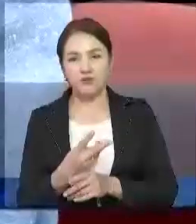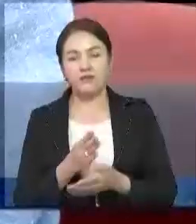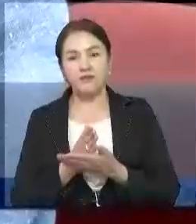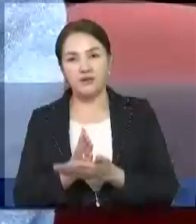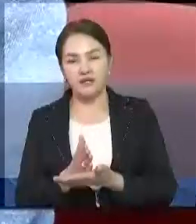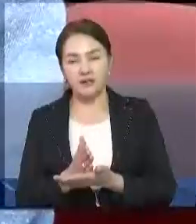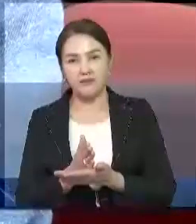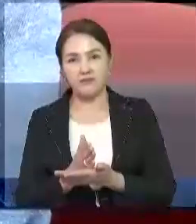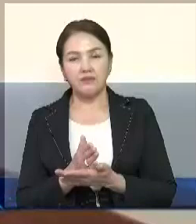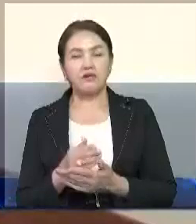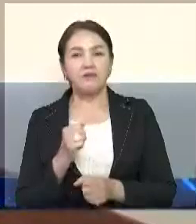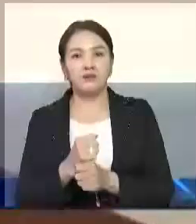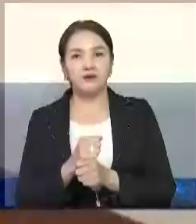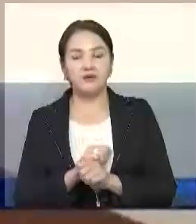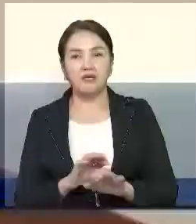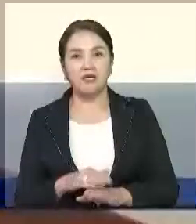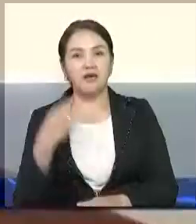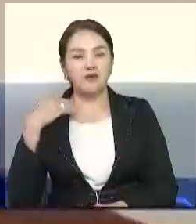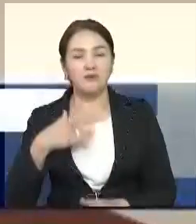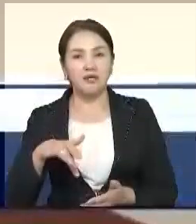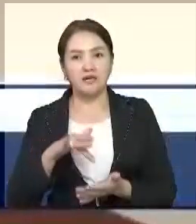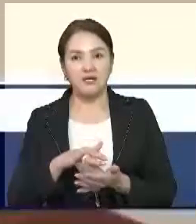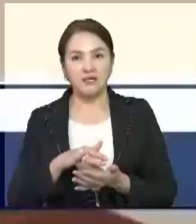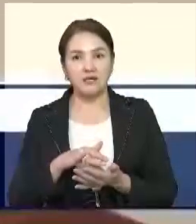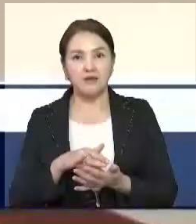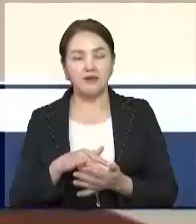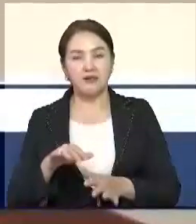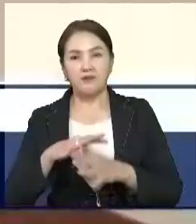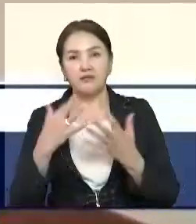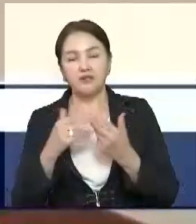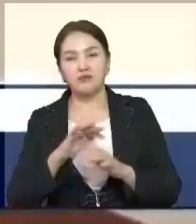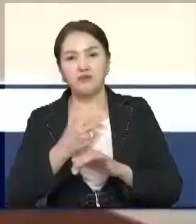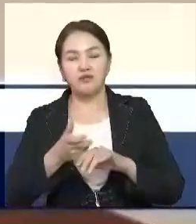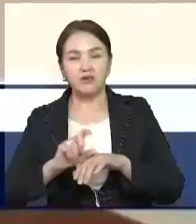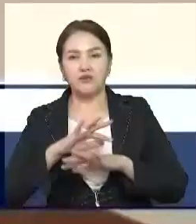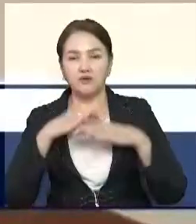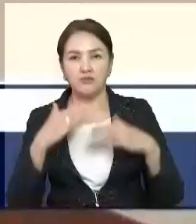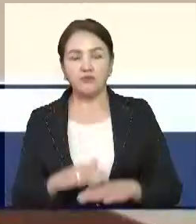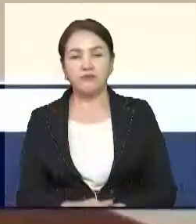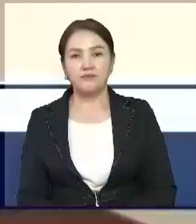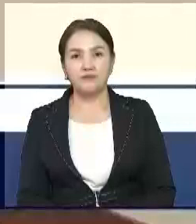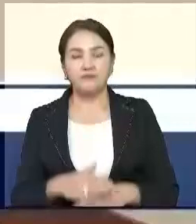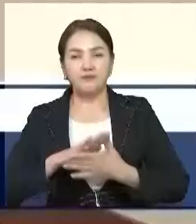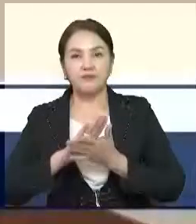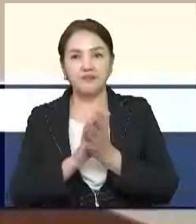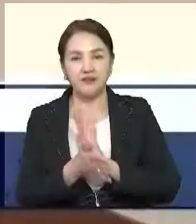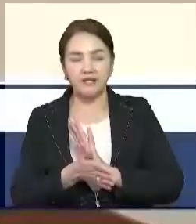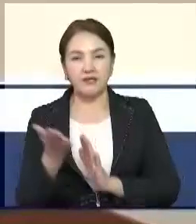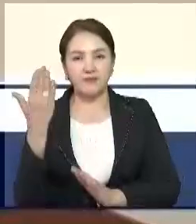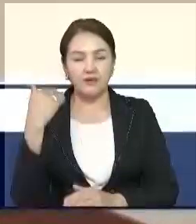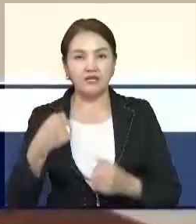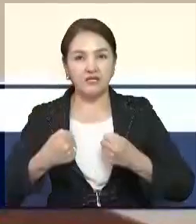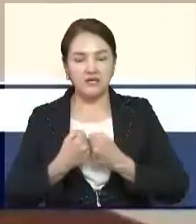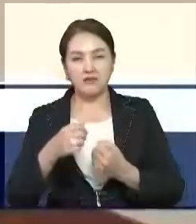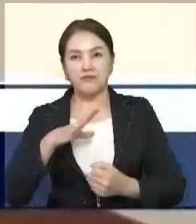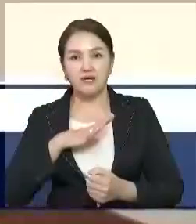прямо ер налево болмай ма олай жасауға. Ақтөбе қаласындағы автокөліктің саны өте көп қазір. Жолдар уже шыдамайды. Сыймай жатыр. Бұрын ДТП болып